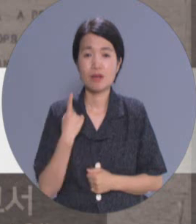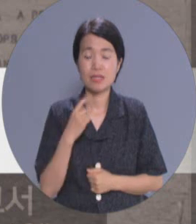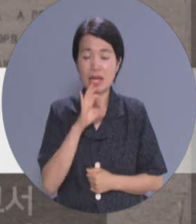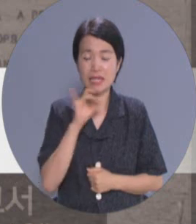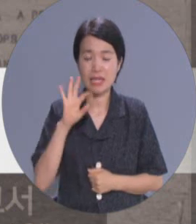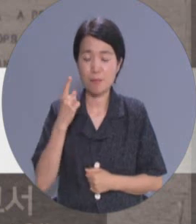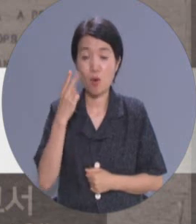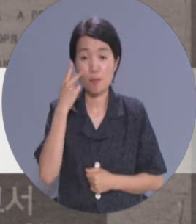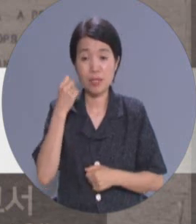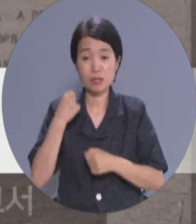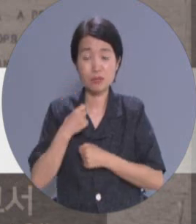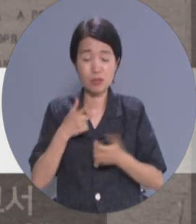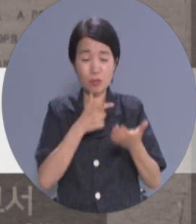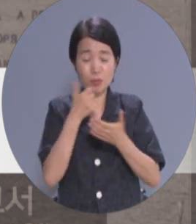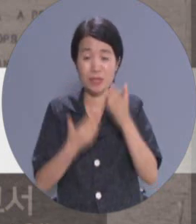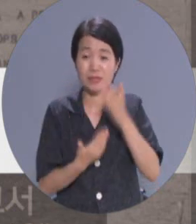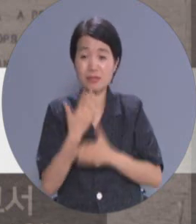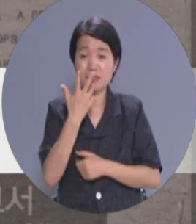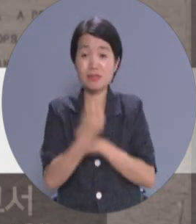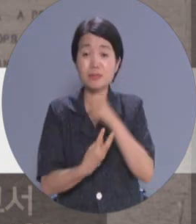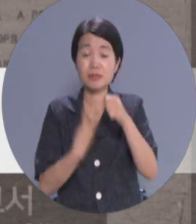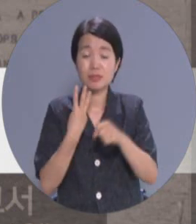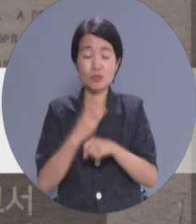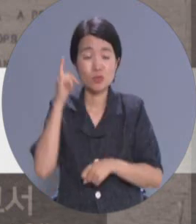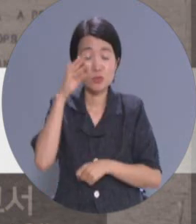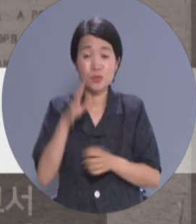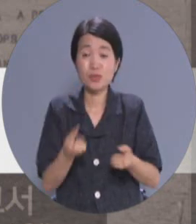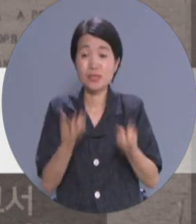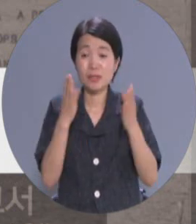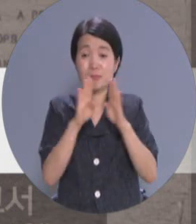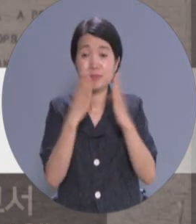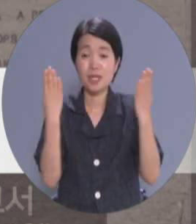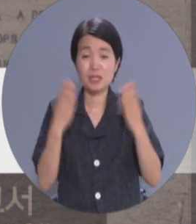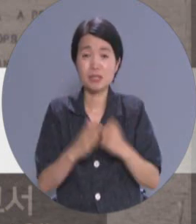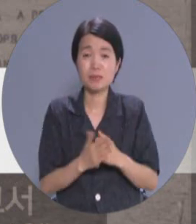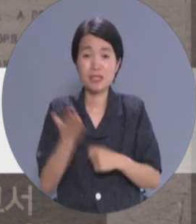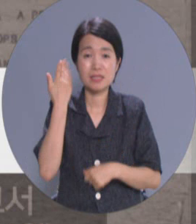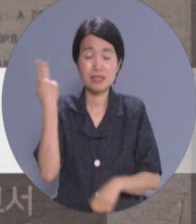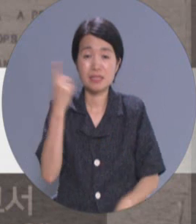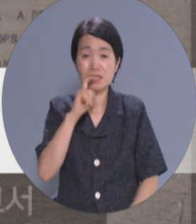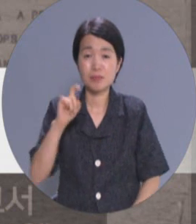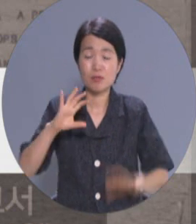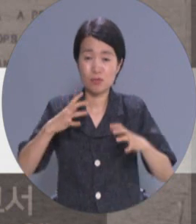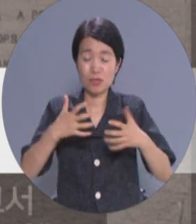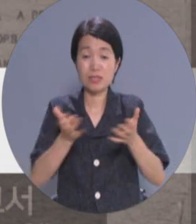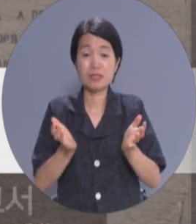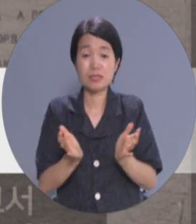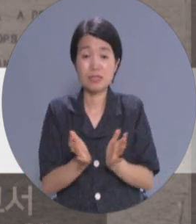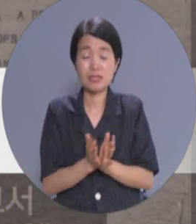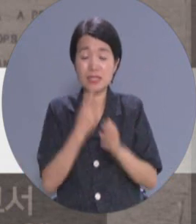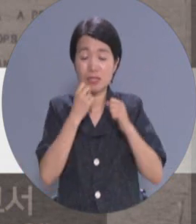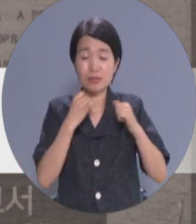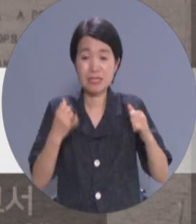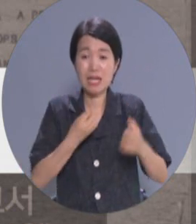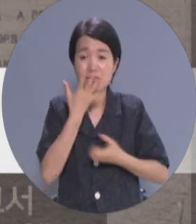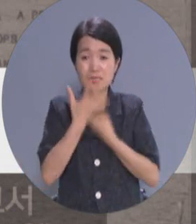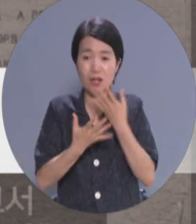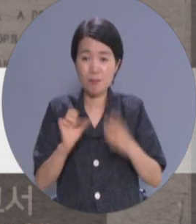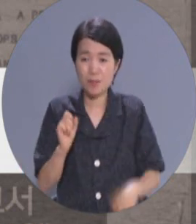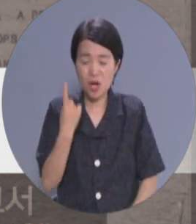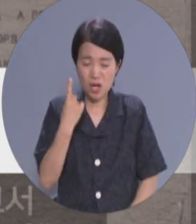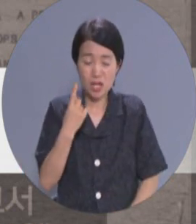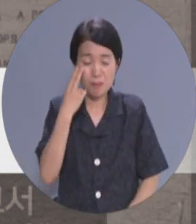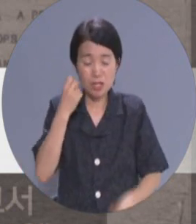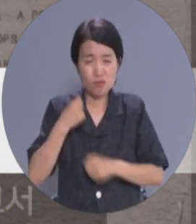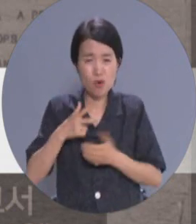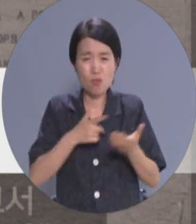이 아포 미군 폭격 사건 73주년 추모제가 있었습니다 지난 2010년 국가기관은 생존자 증언을 통해 당시